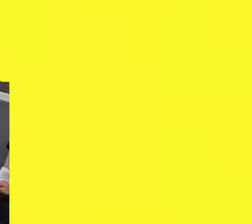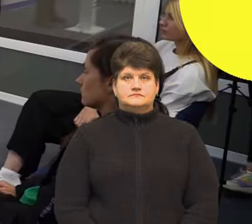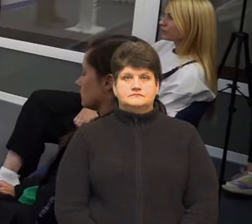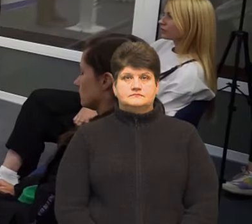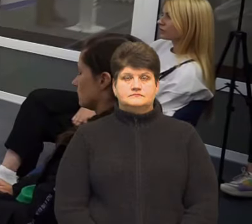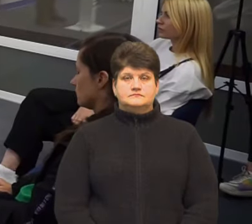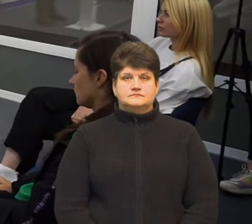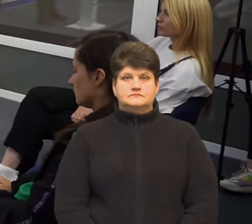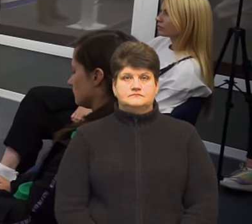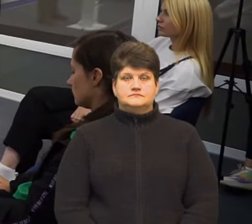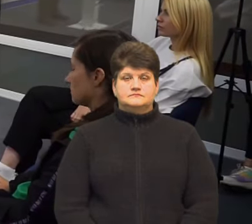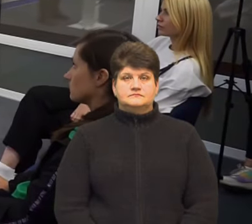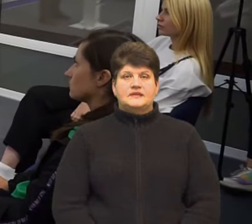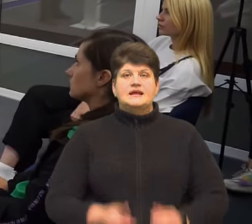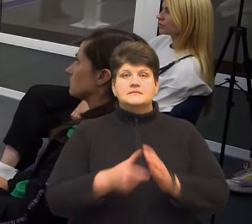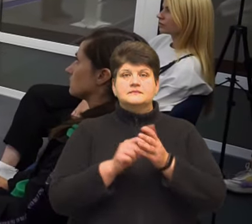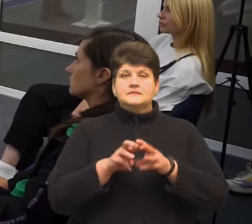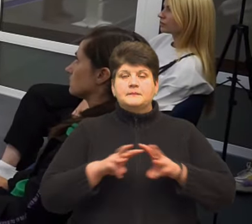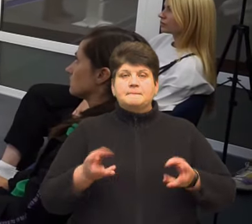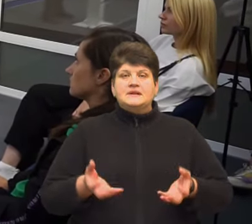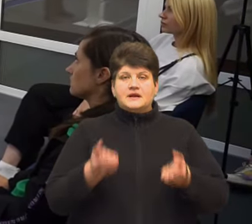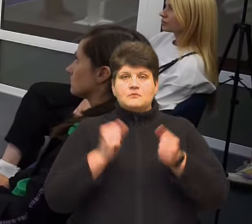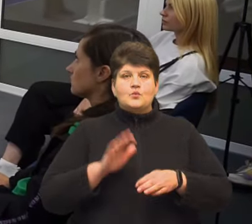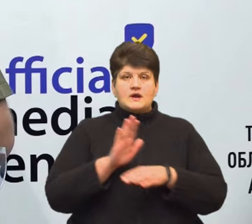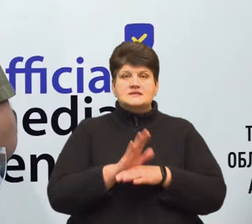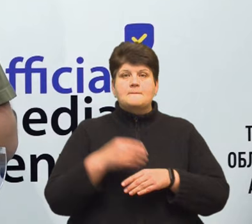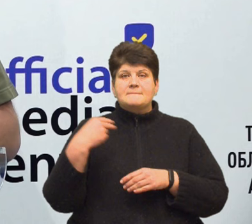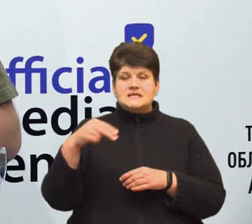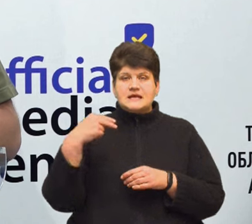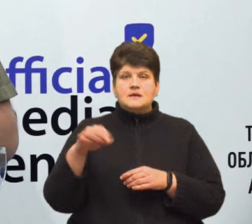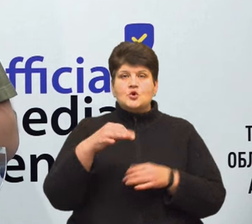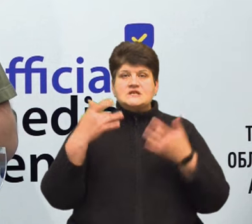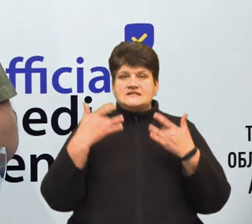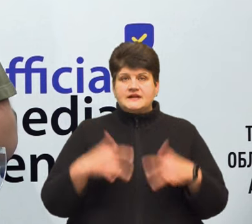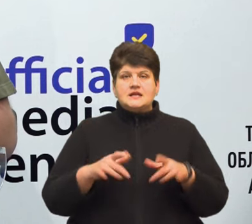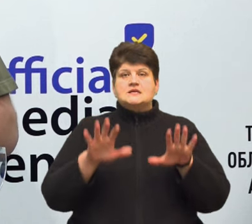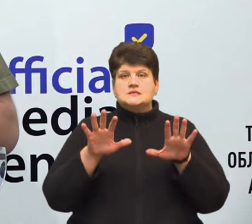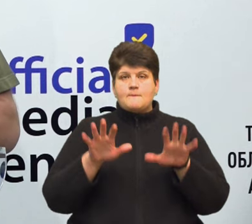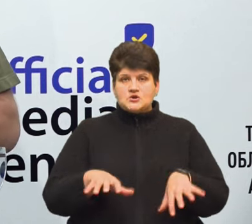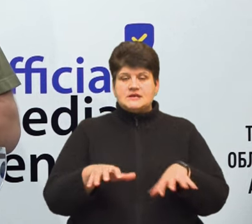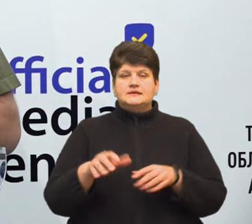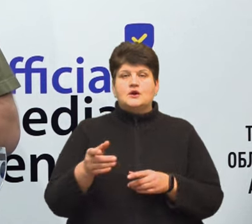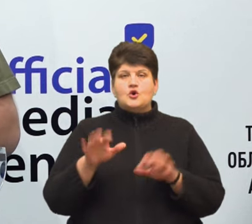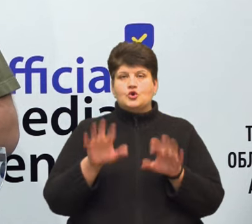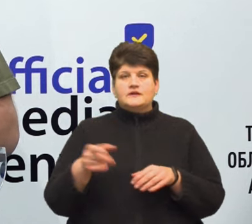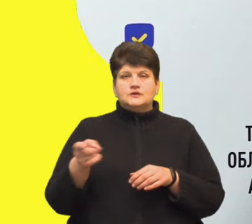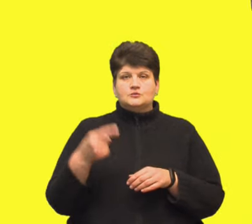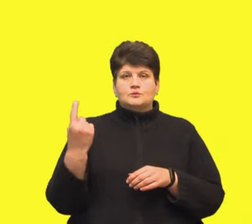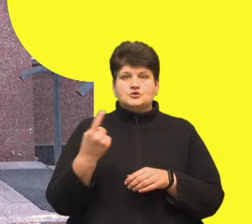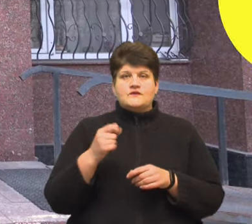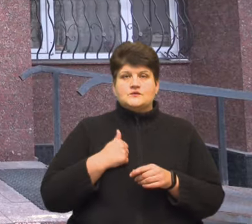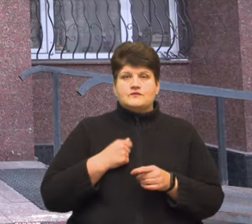соцмережах Кабмін підтримав проект указу Президента про звільнення з посади голови Тернопільської обласної військової адміністрації Володимира